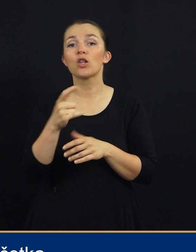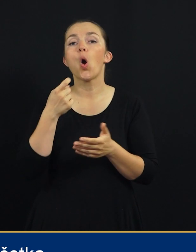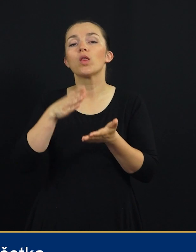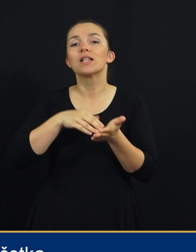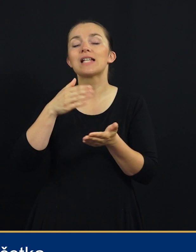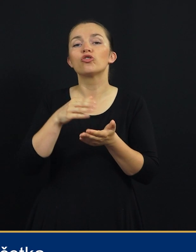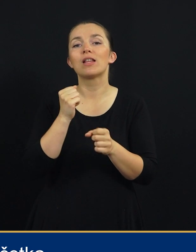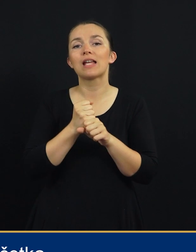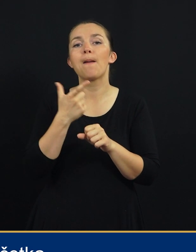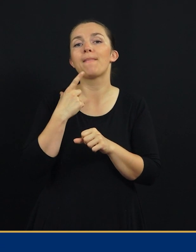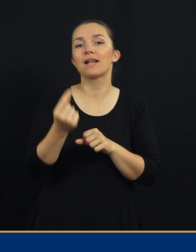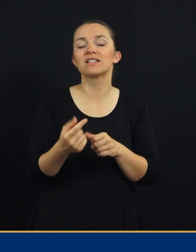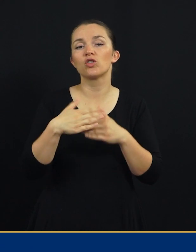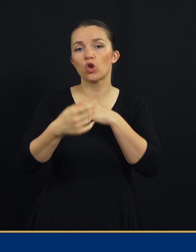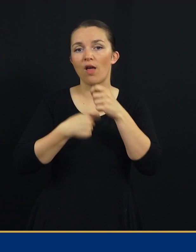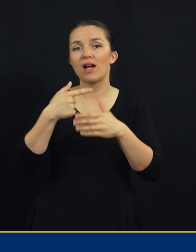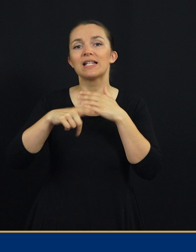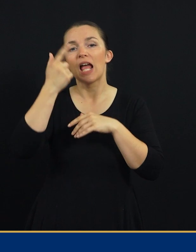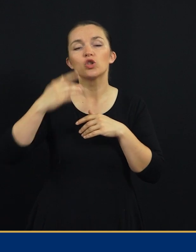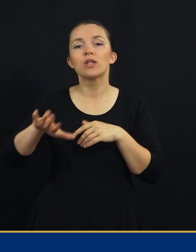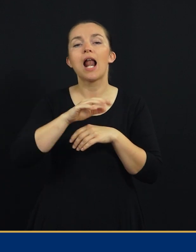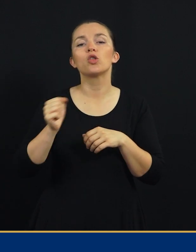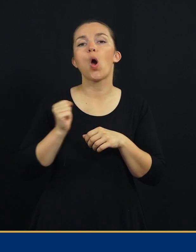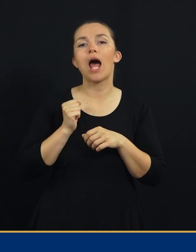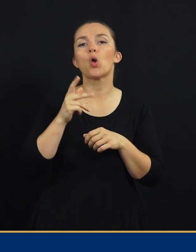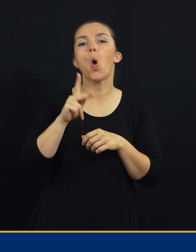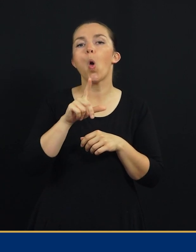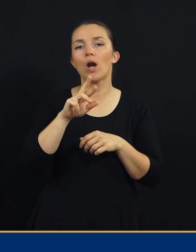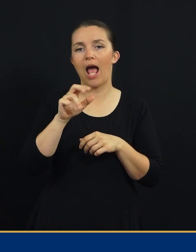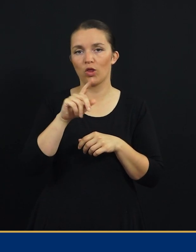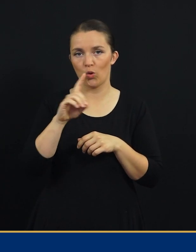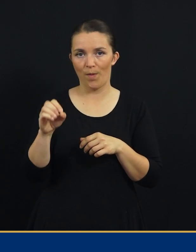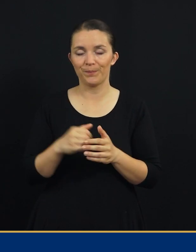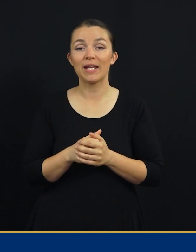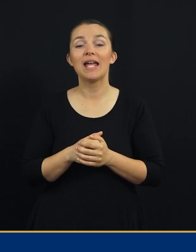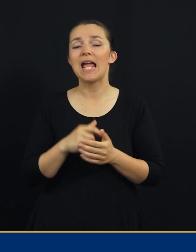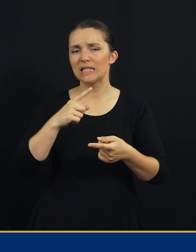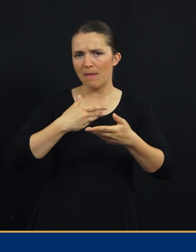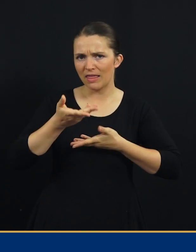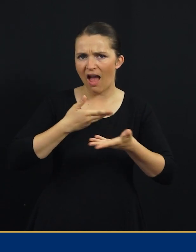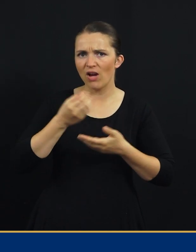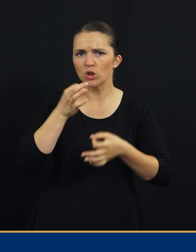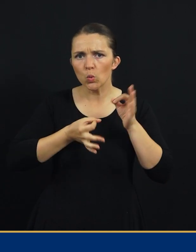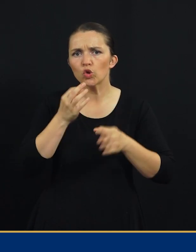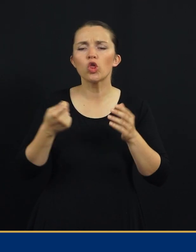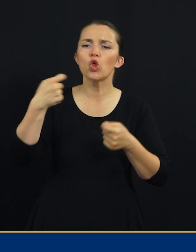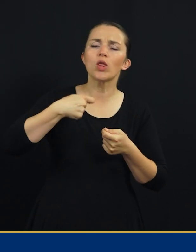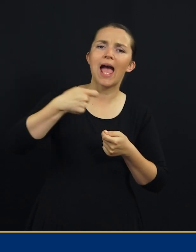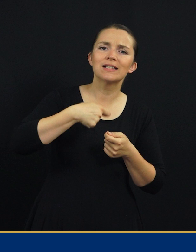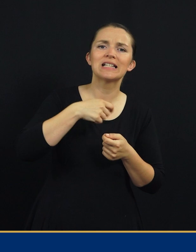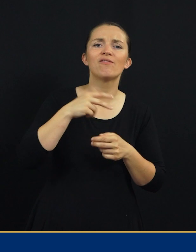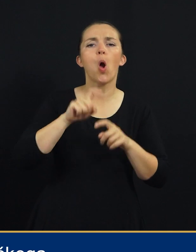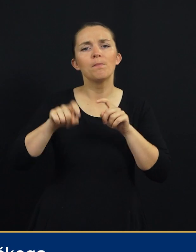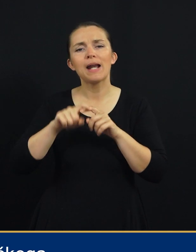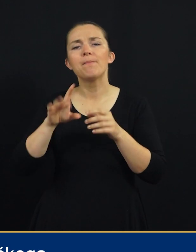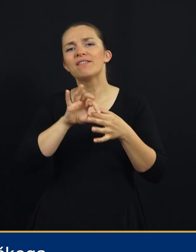začetka partnerskega sodelovanja z nacionalno gardo Colorada. Izmenjava izkušenj, donacije v opremi in